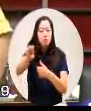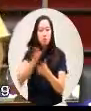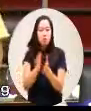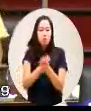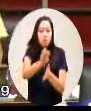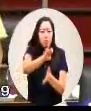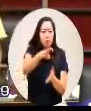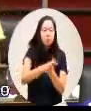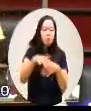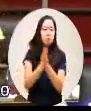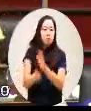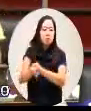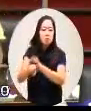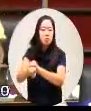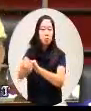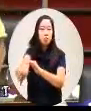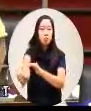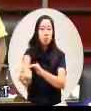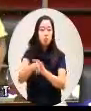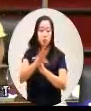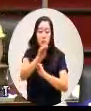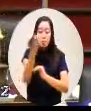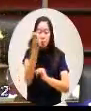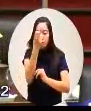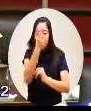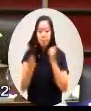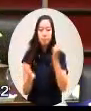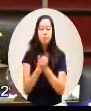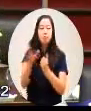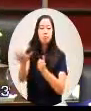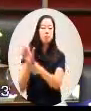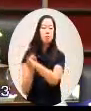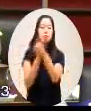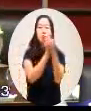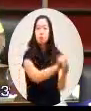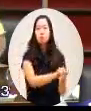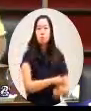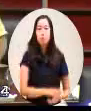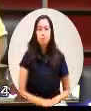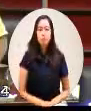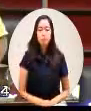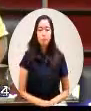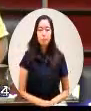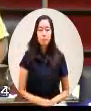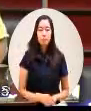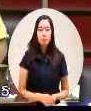法，签这个约是不是违法？那就一并办，应该办就要